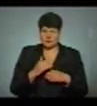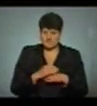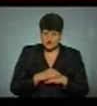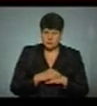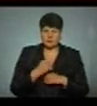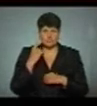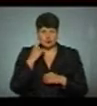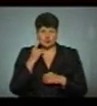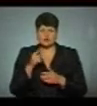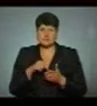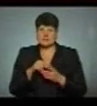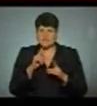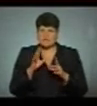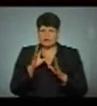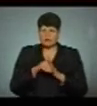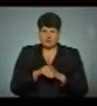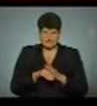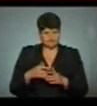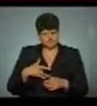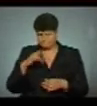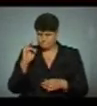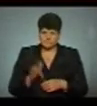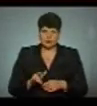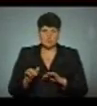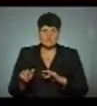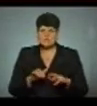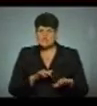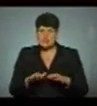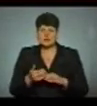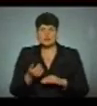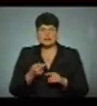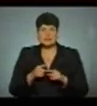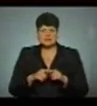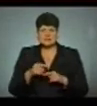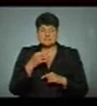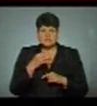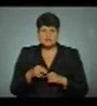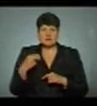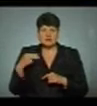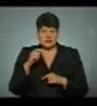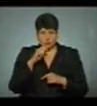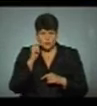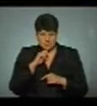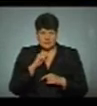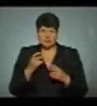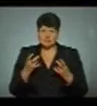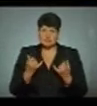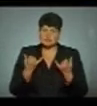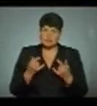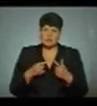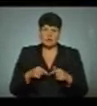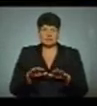що міська рада ввела такі суворі, тотальні обмежувальні заходи, але напередодні про це сказав також і президент України. Чи варто зараз органам